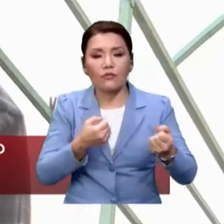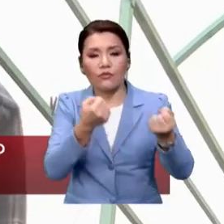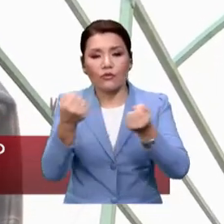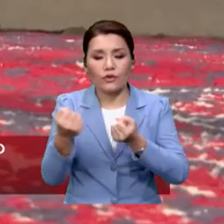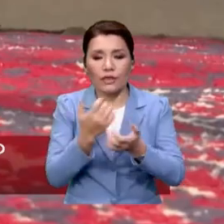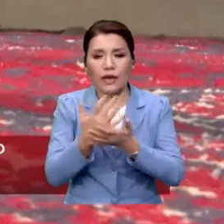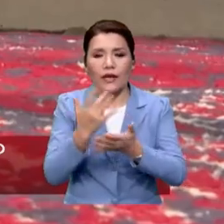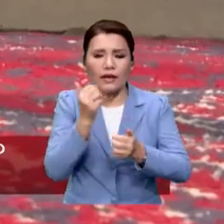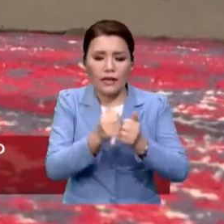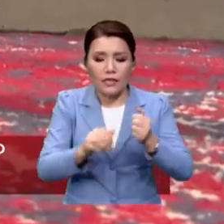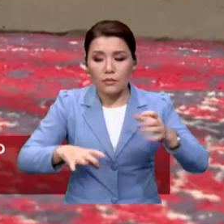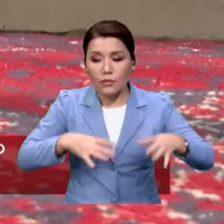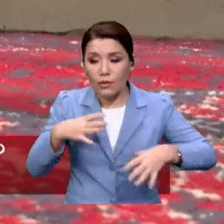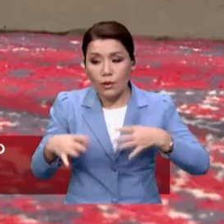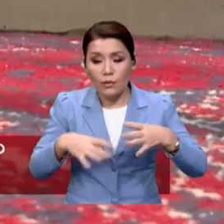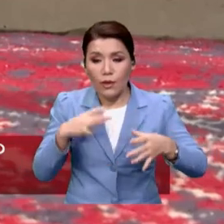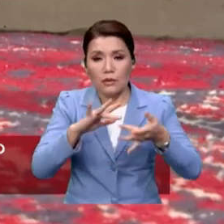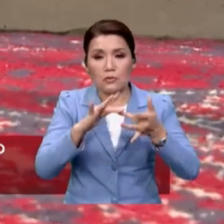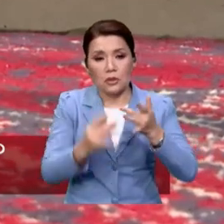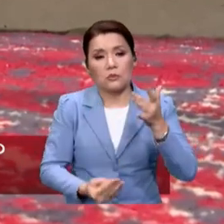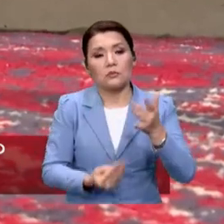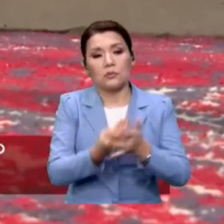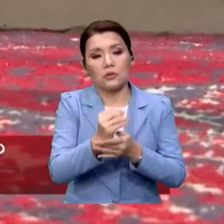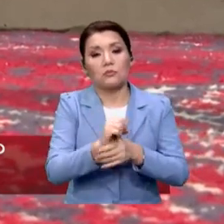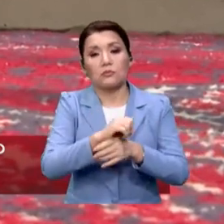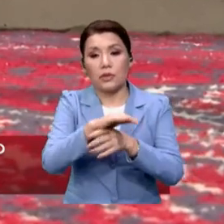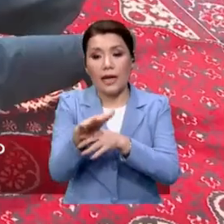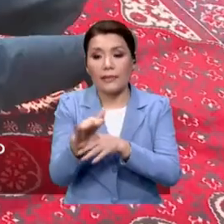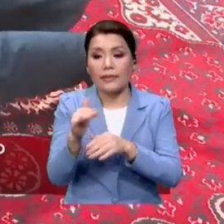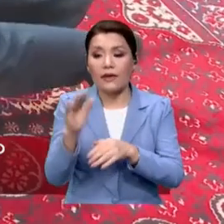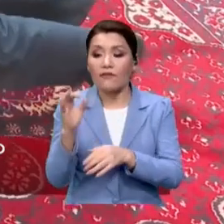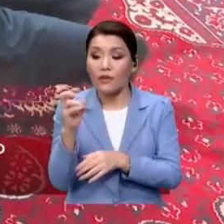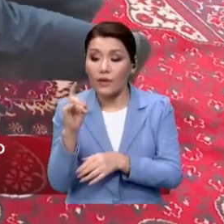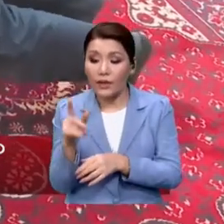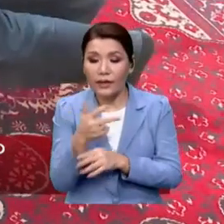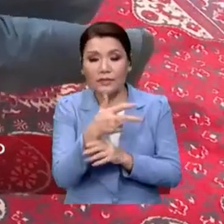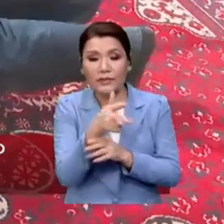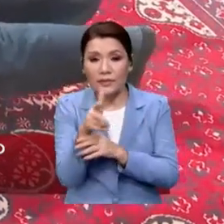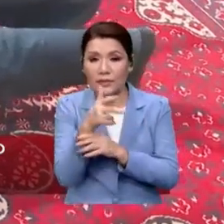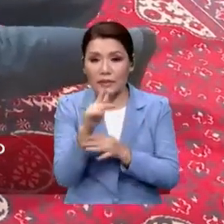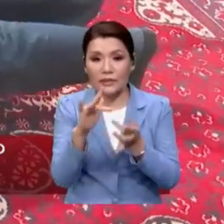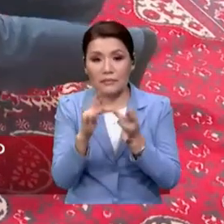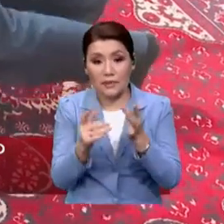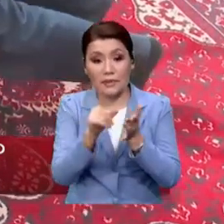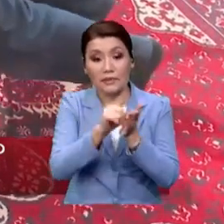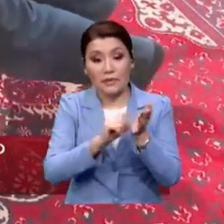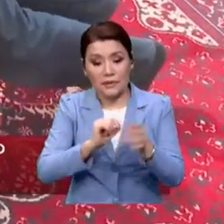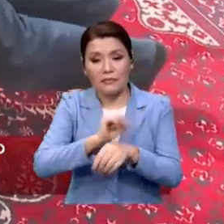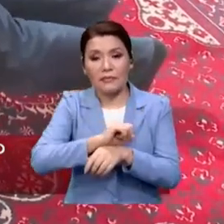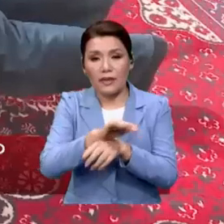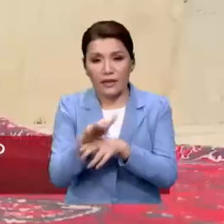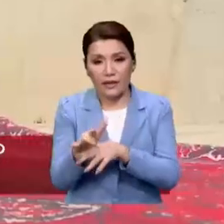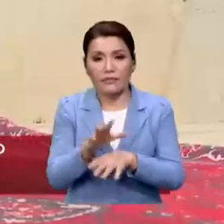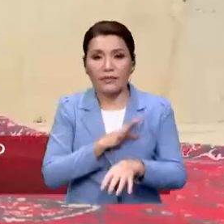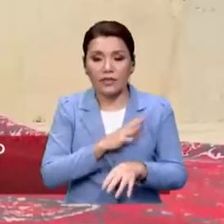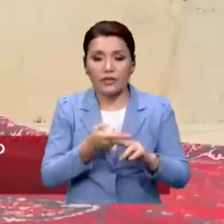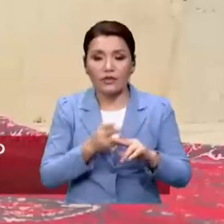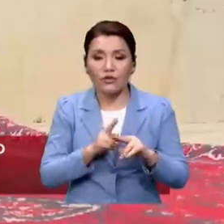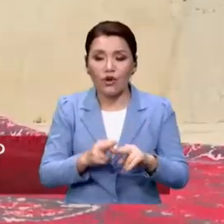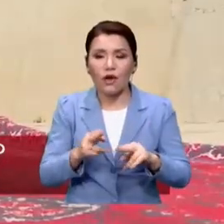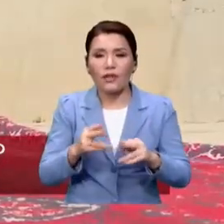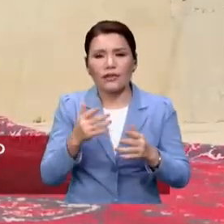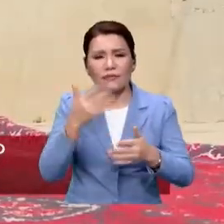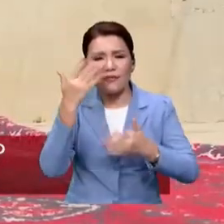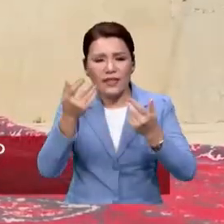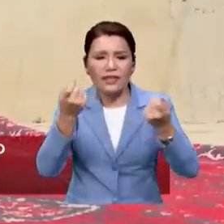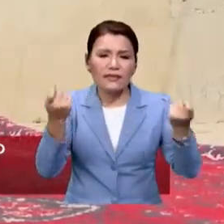әрбір жаттығу желіде желде есіп жүр. Өйткені немересі атасының бейне роликтерін интернетке жүктеп атақты еткен. Тіпті той